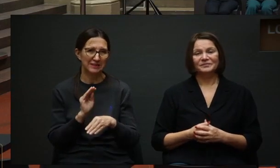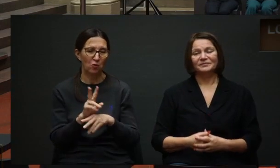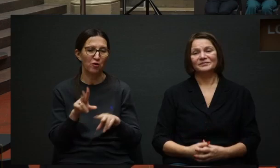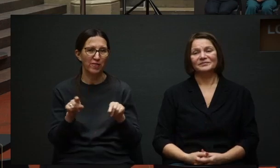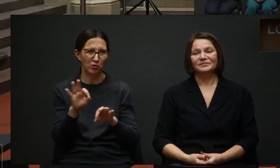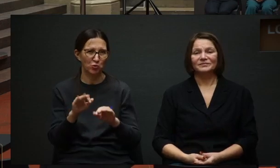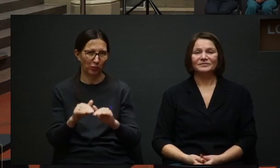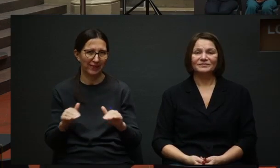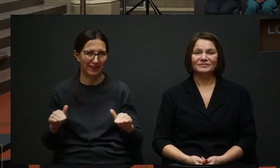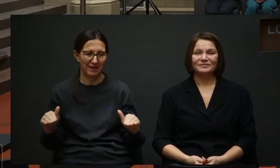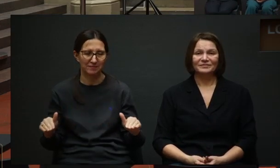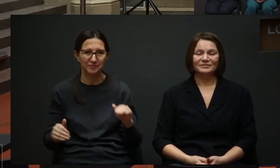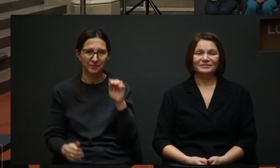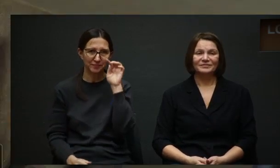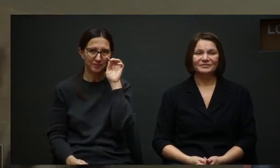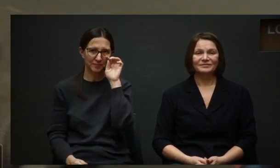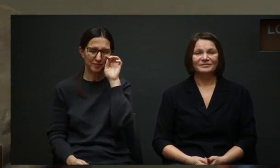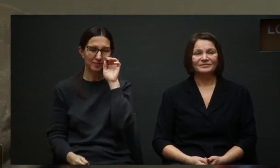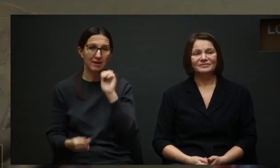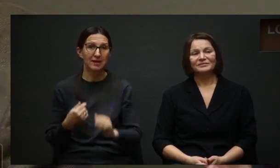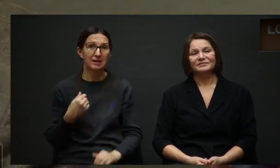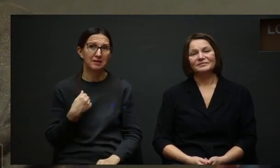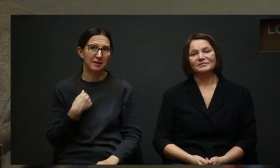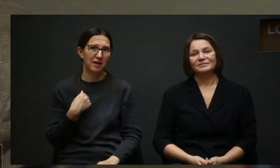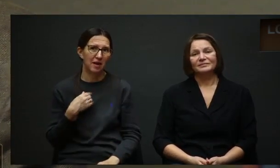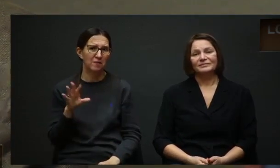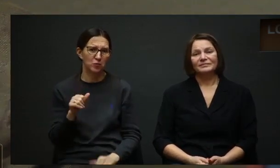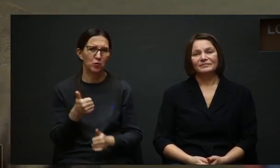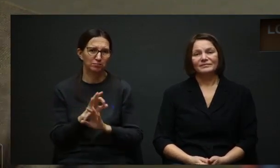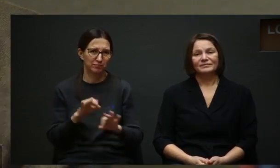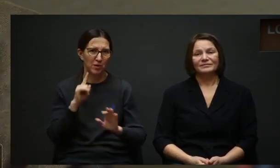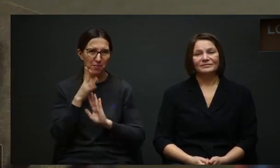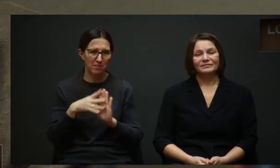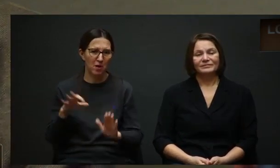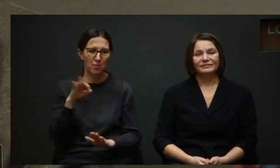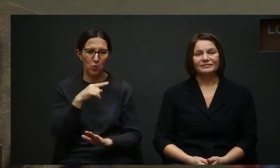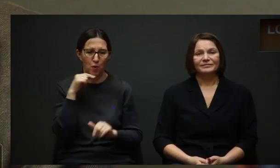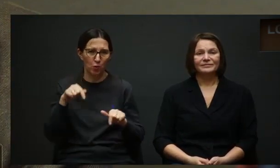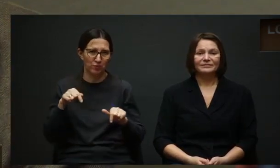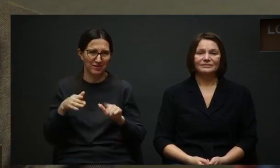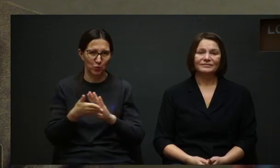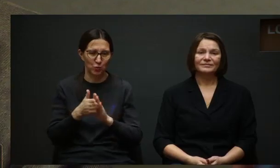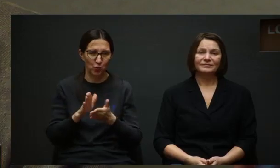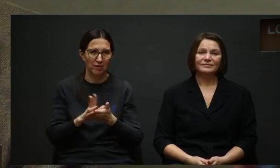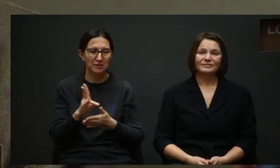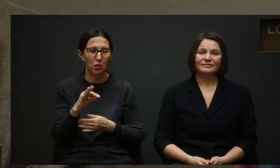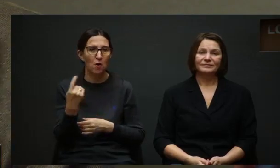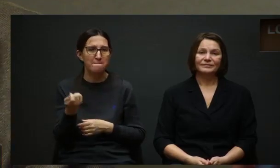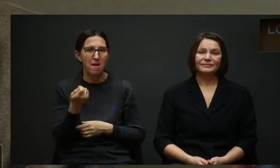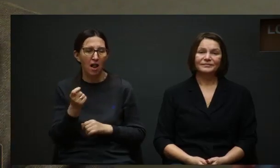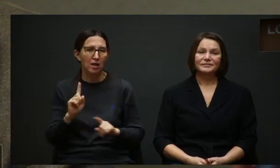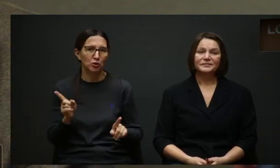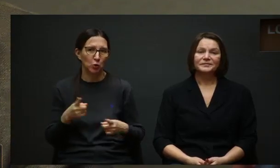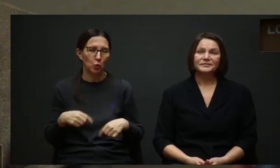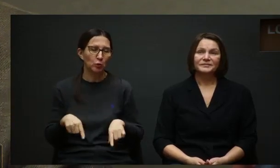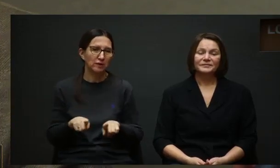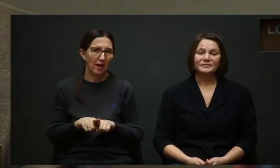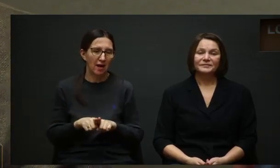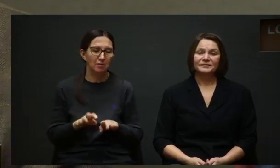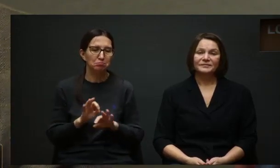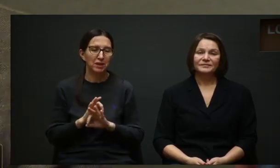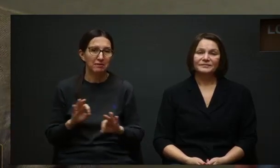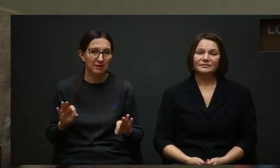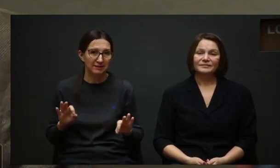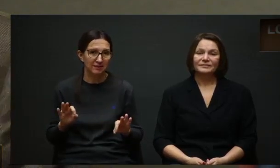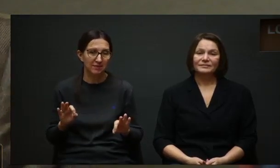детей. Это я все хорошо понимаю про российскую ситуацию, но мало что так